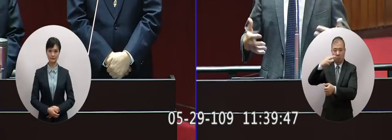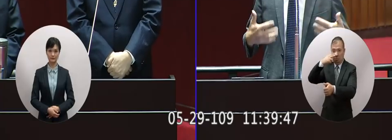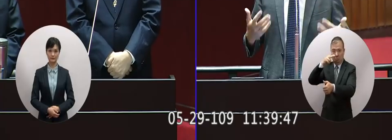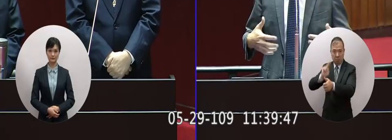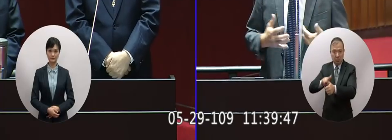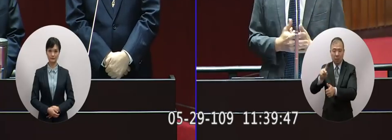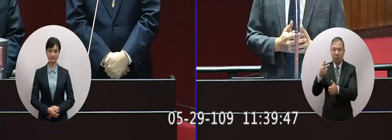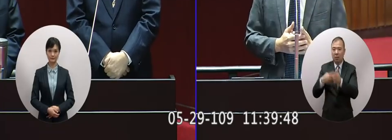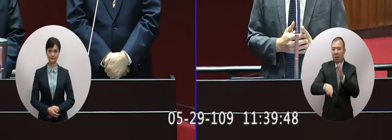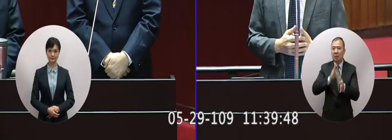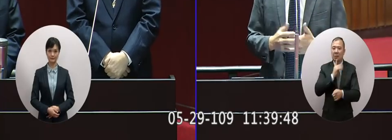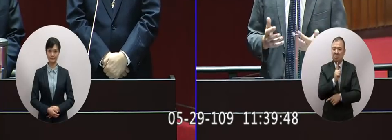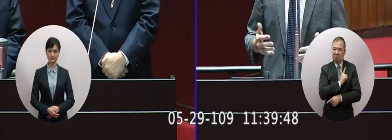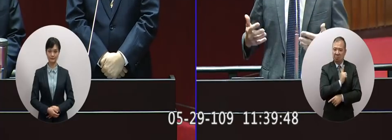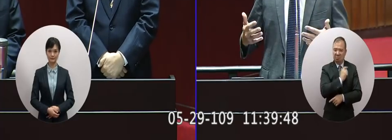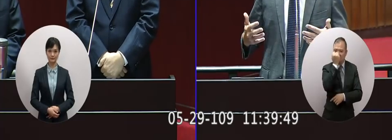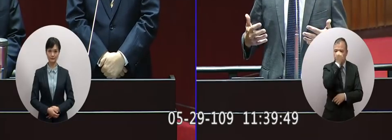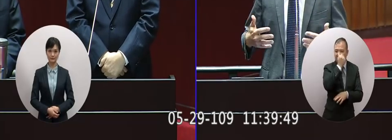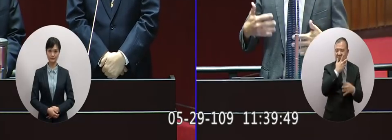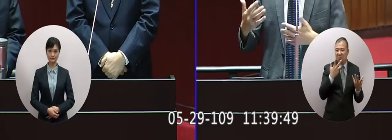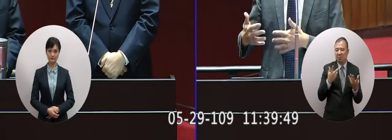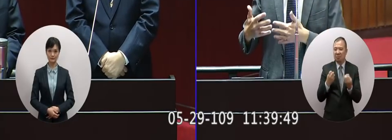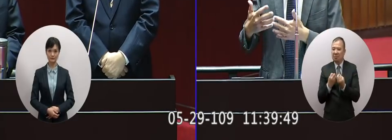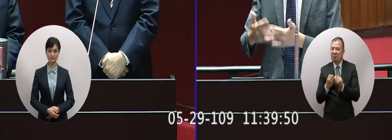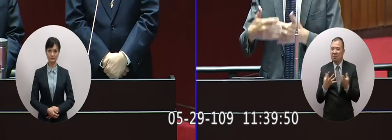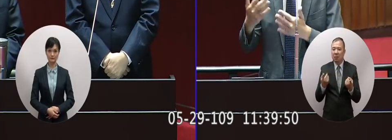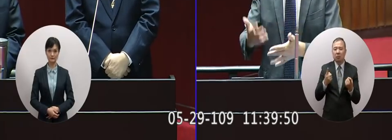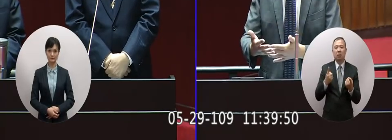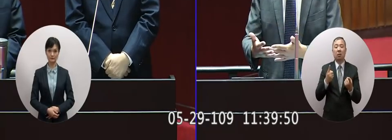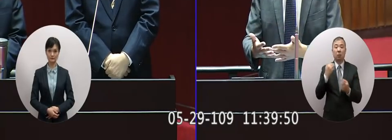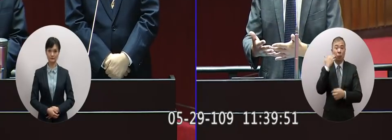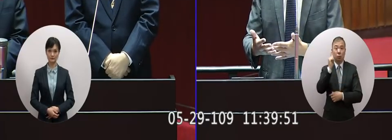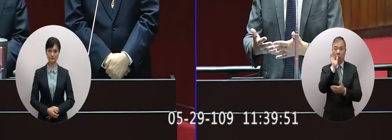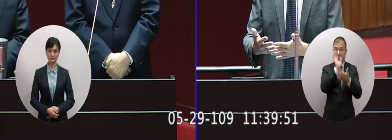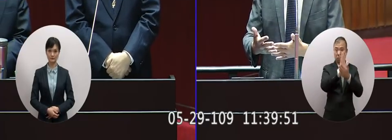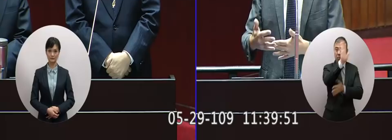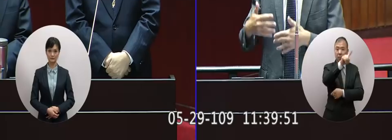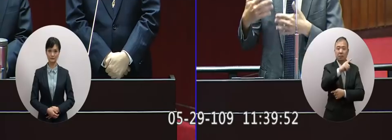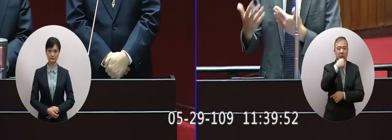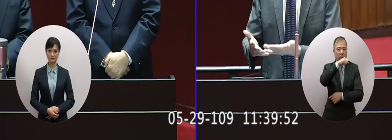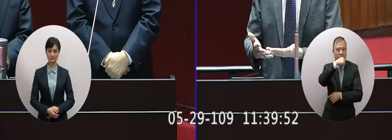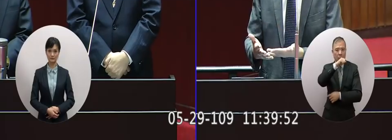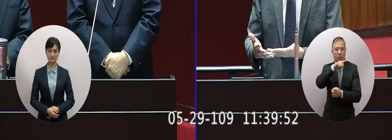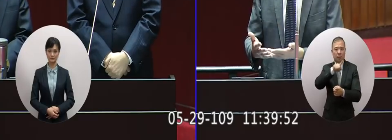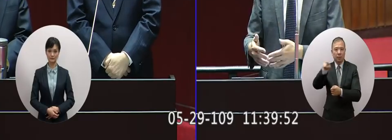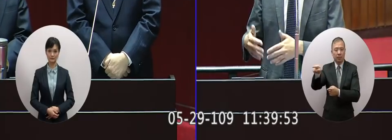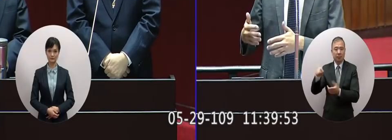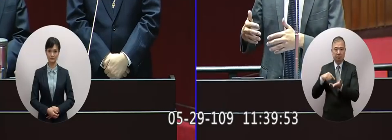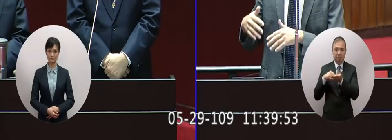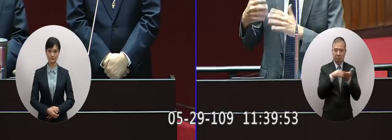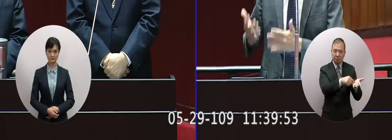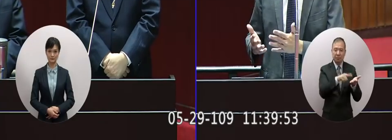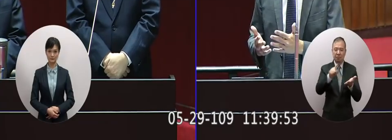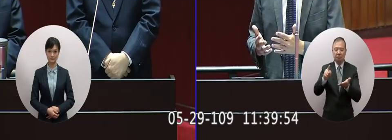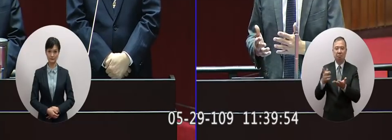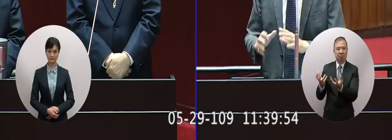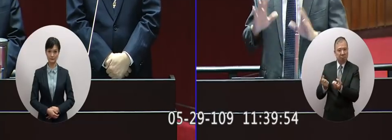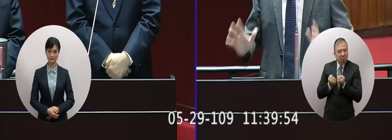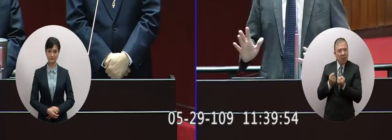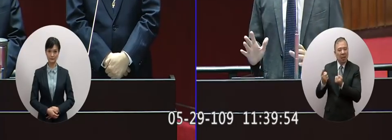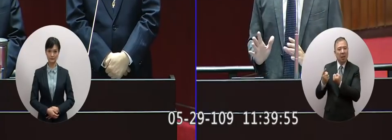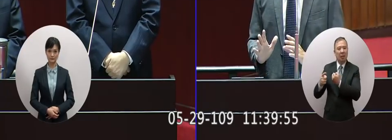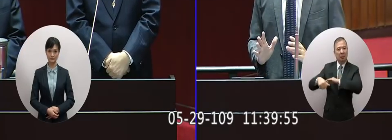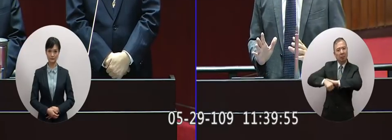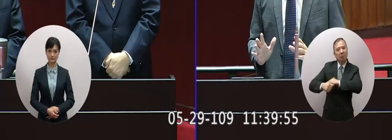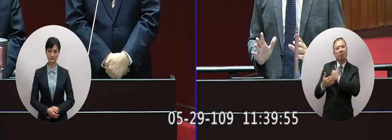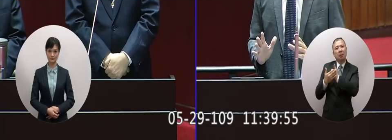会担忧他们自己的人生。如果说未来台湾愿意人道救援他们，或者庇护他们的话，他们能不能进得来？